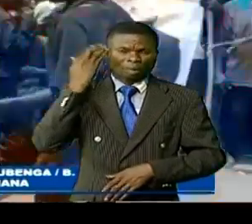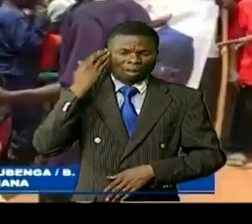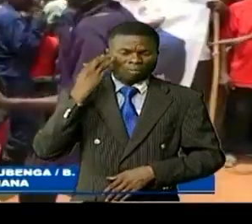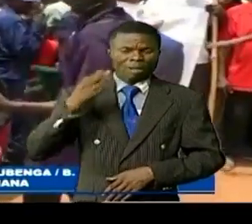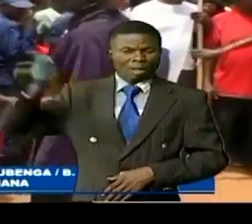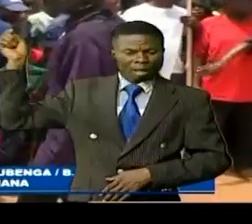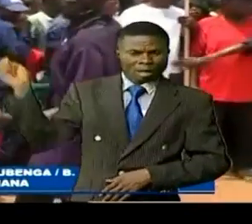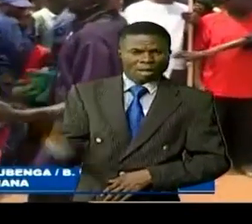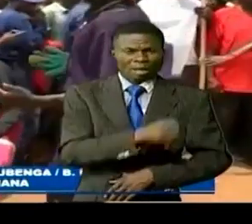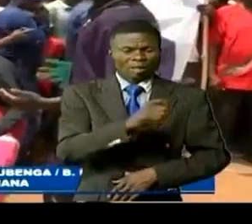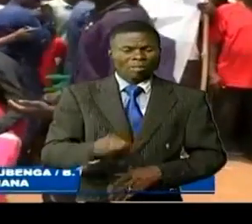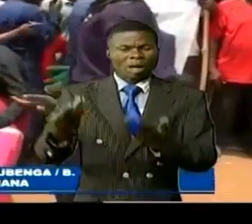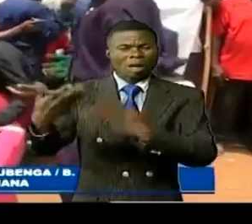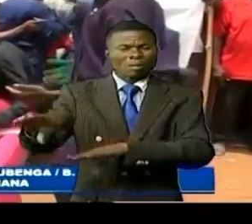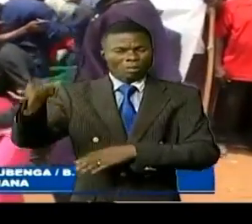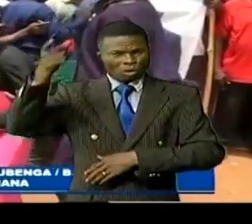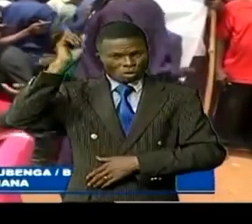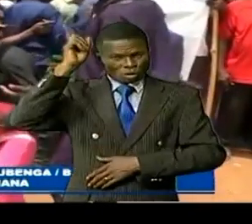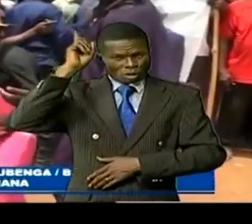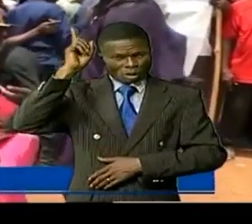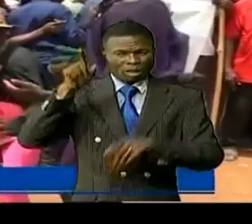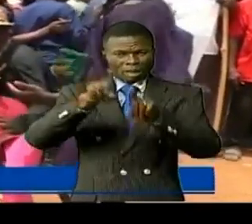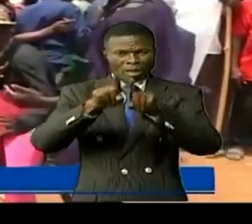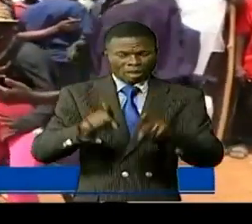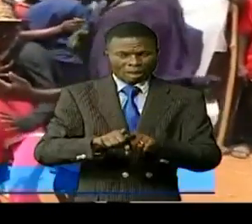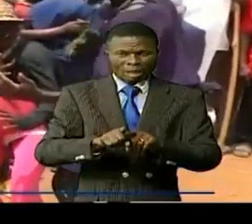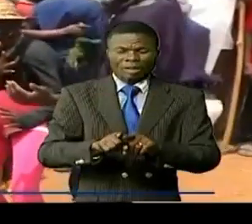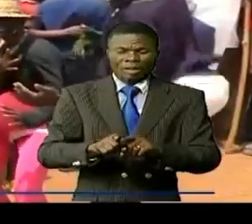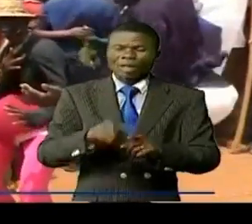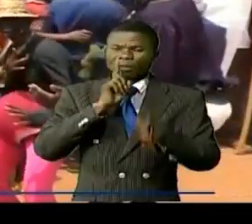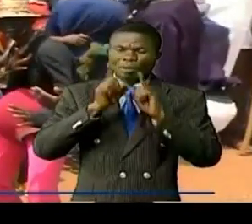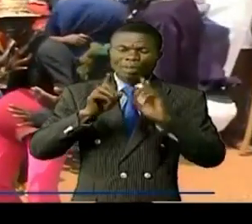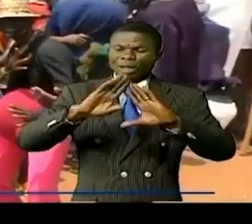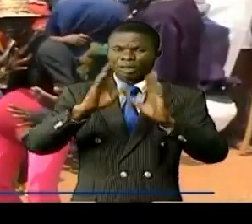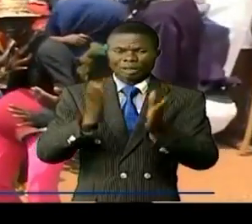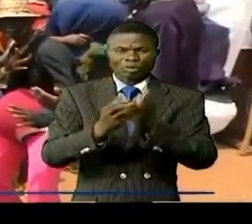là. Ne lui a pas empêché de communier avec la population locale.